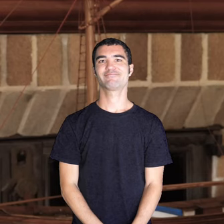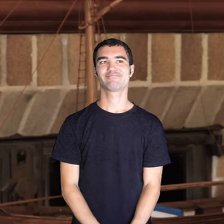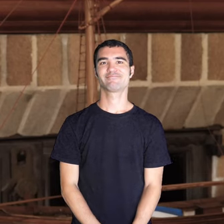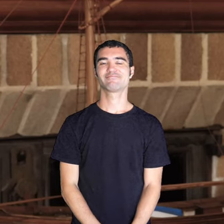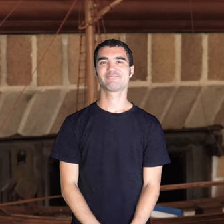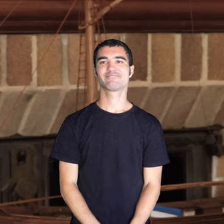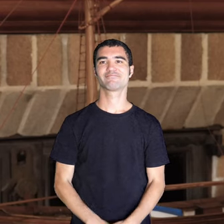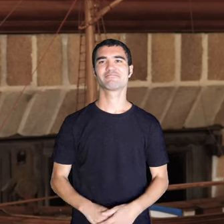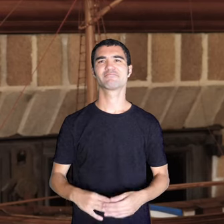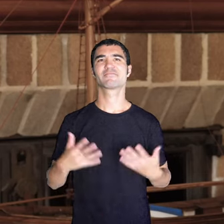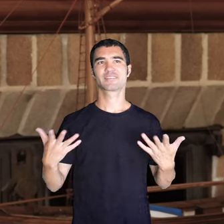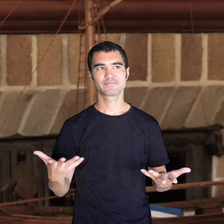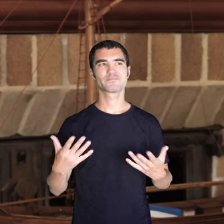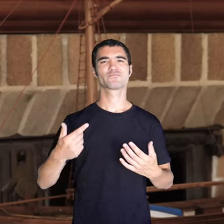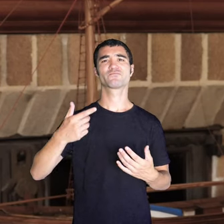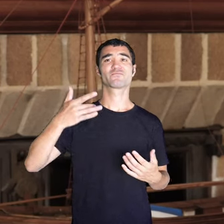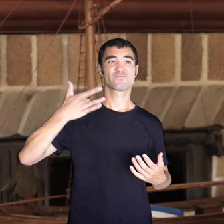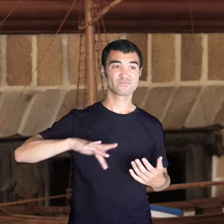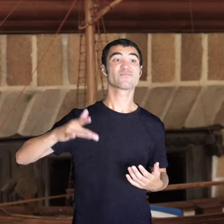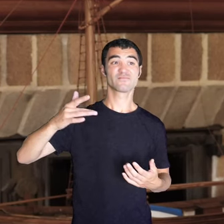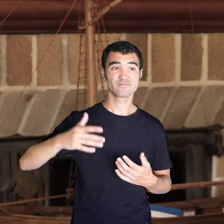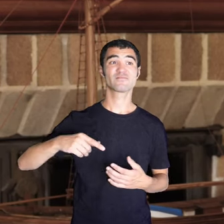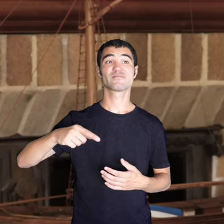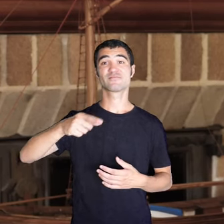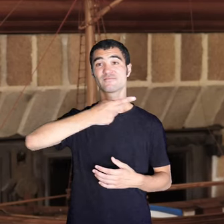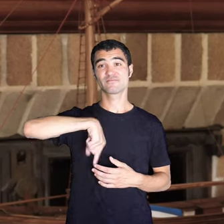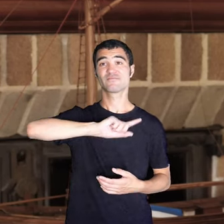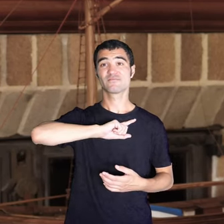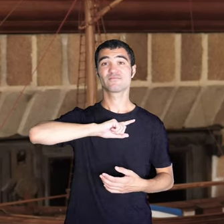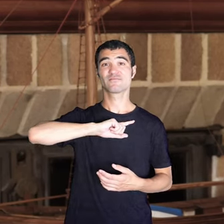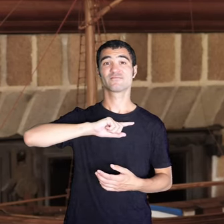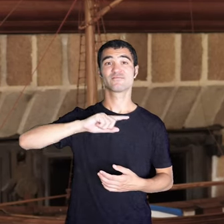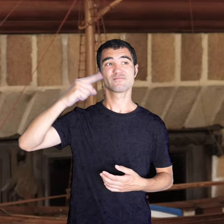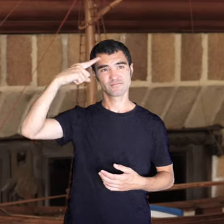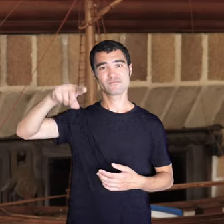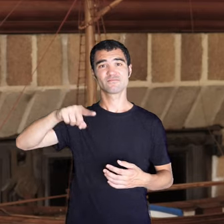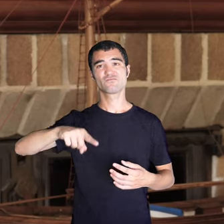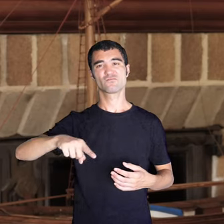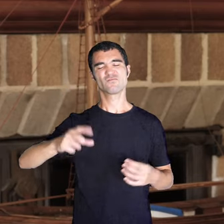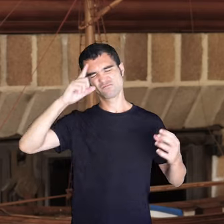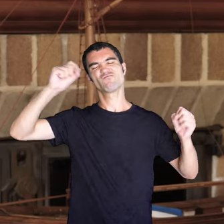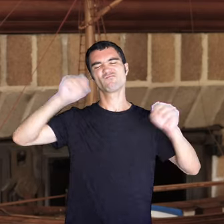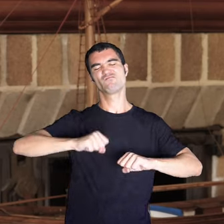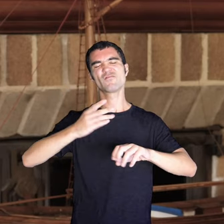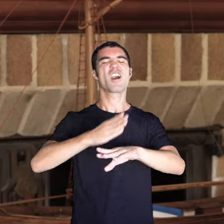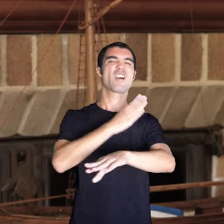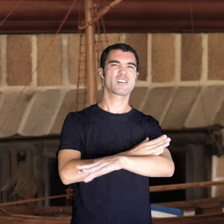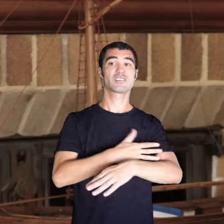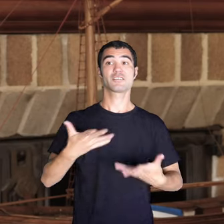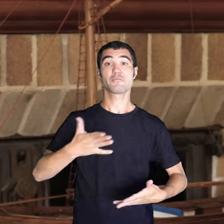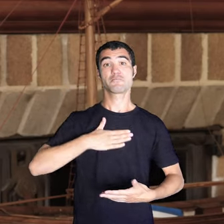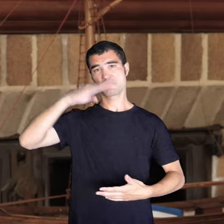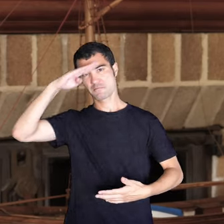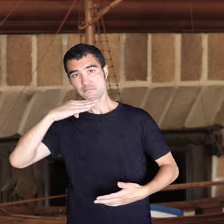que ja havia dit, havia decidit antes, i mon pare